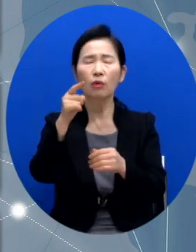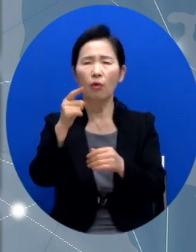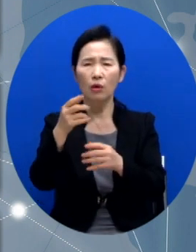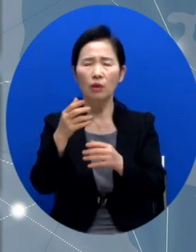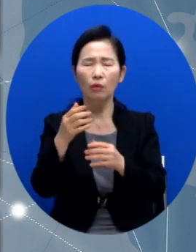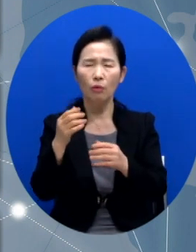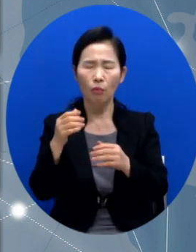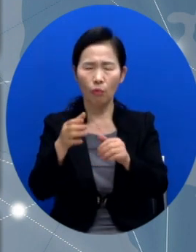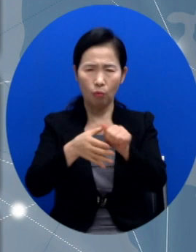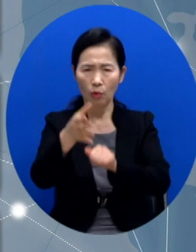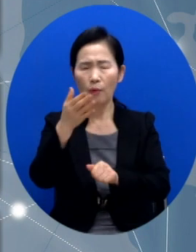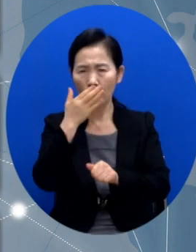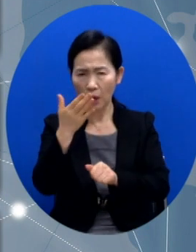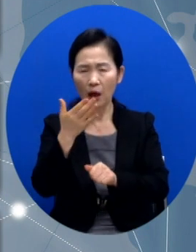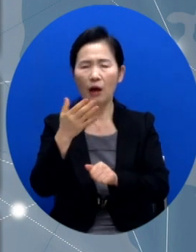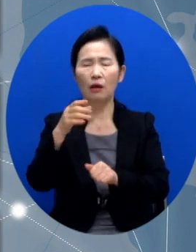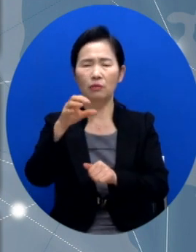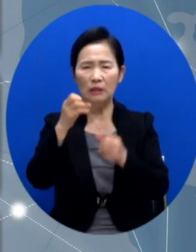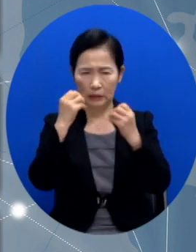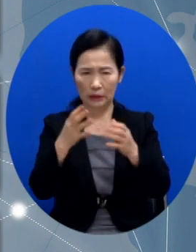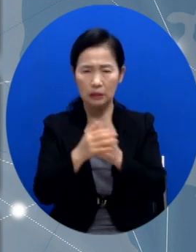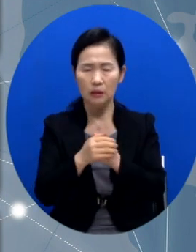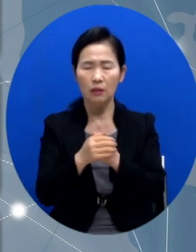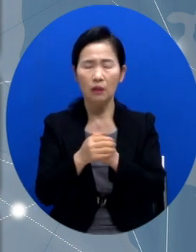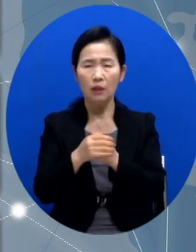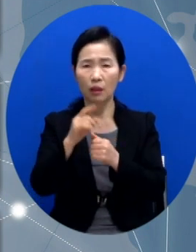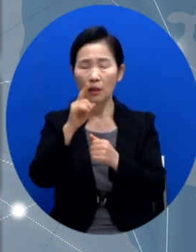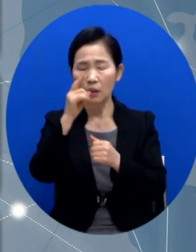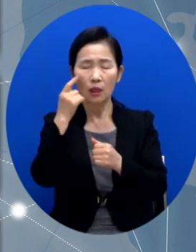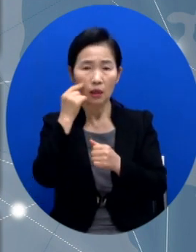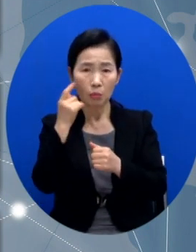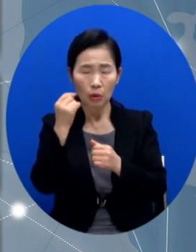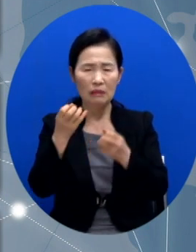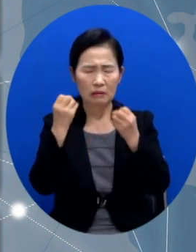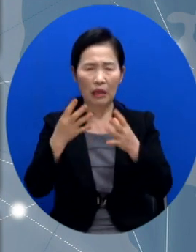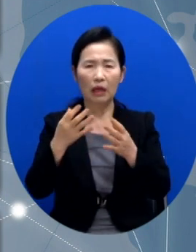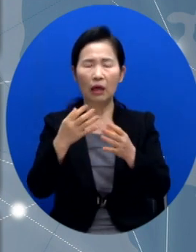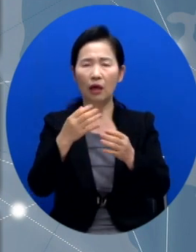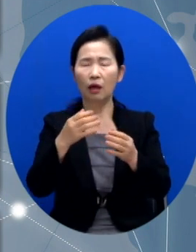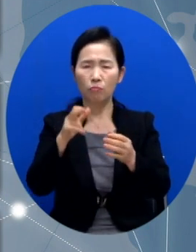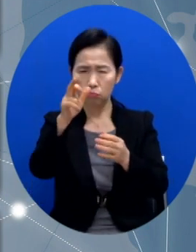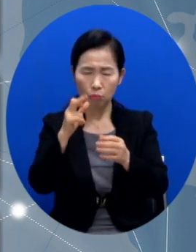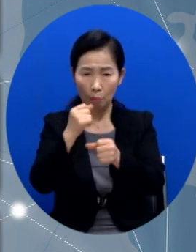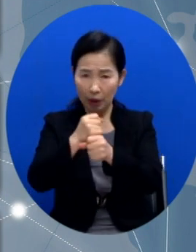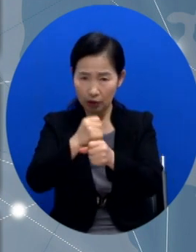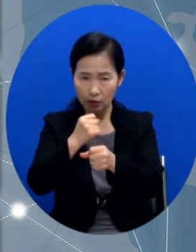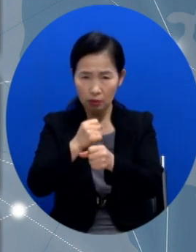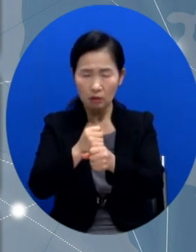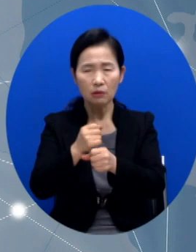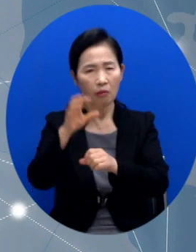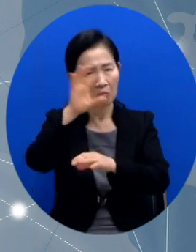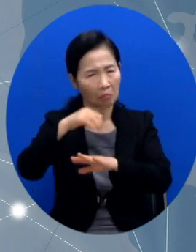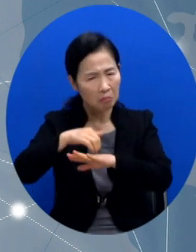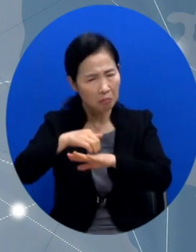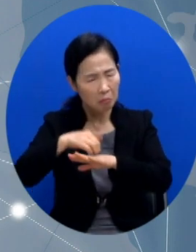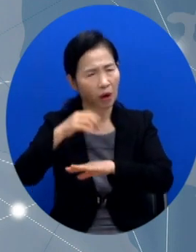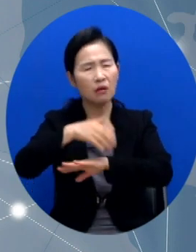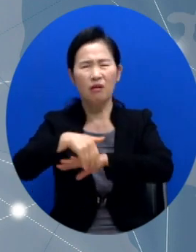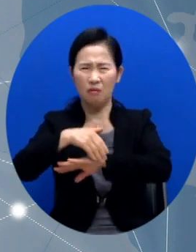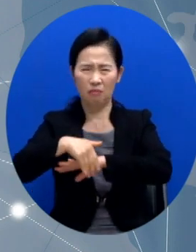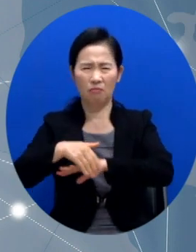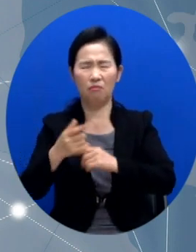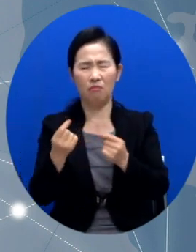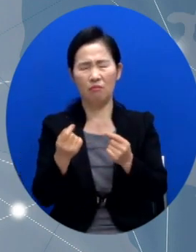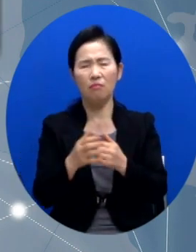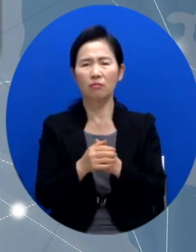미사일이 되는데요. 당국은 2022년까지 시제품을 개발해 성능 시험을 할 계획입니다. 다음은